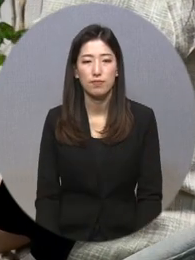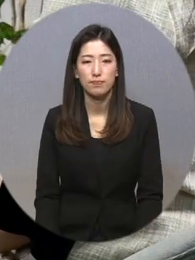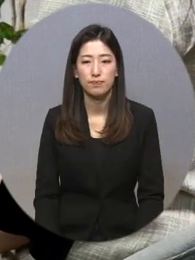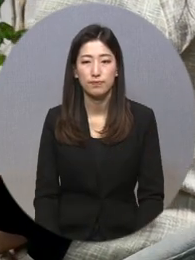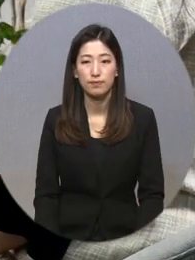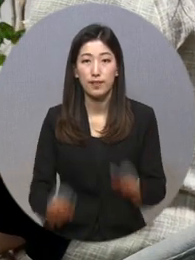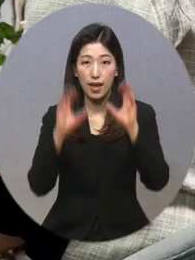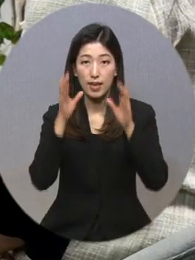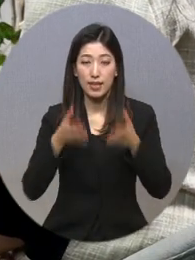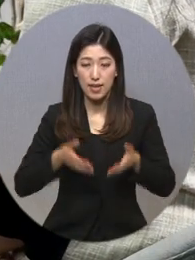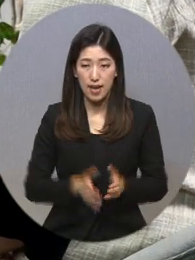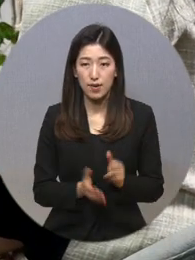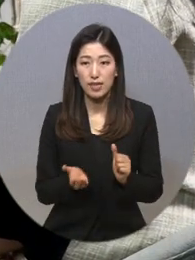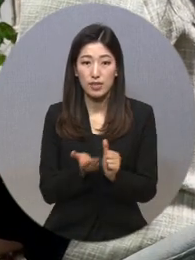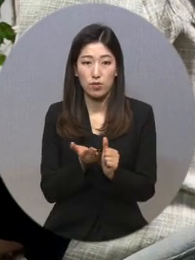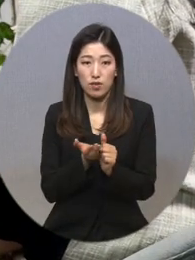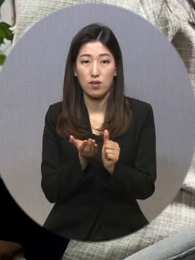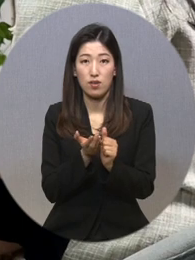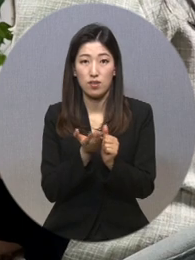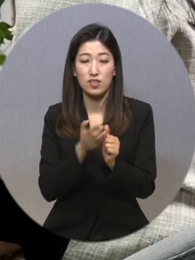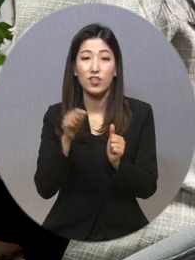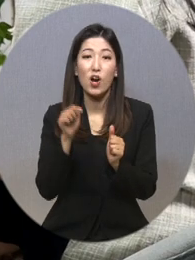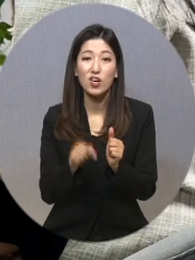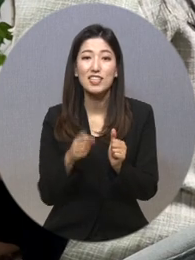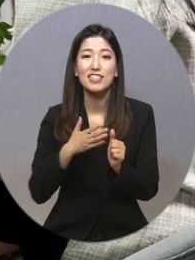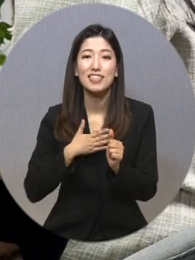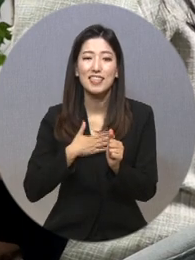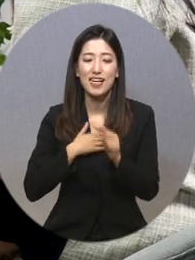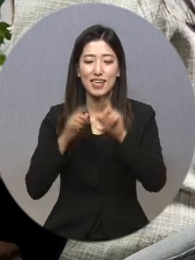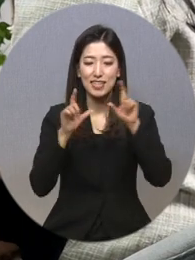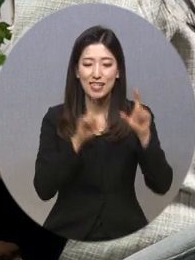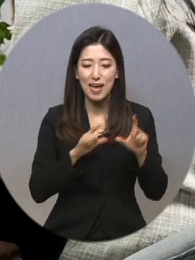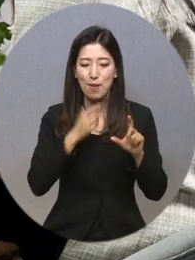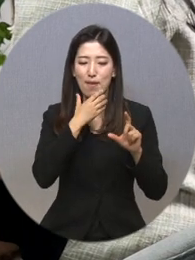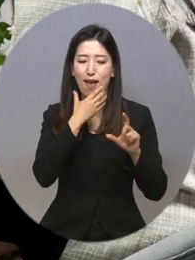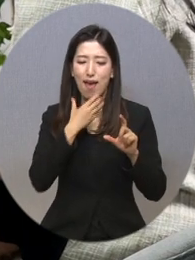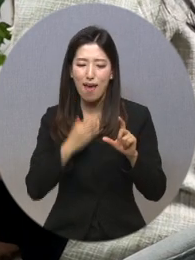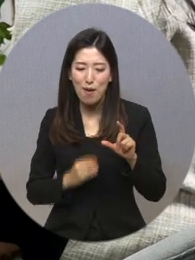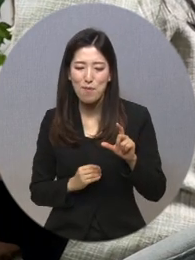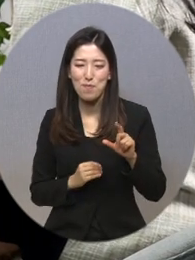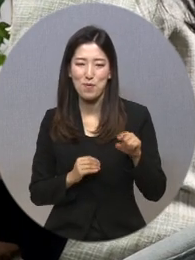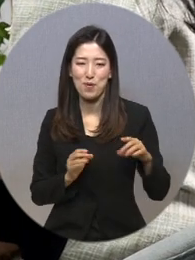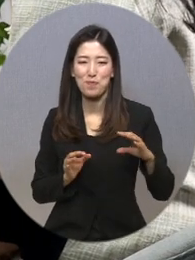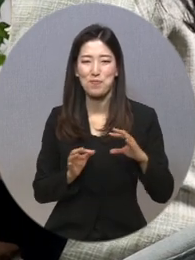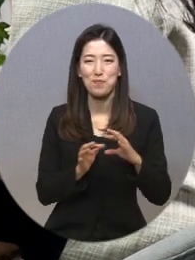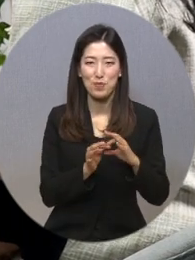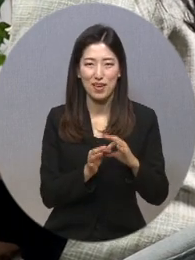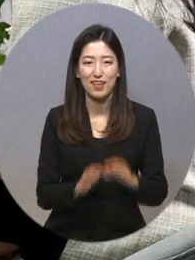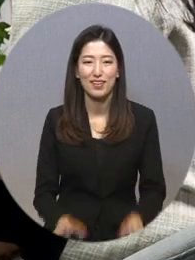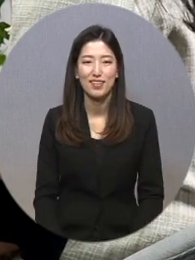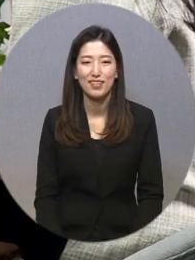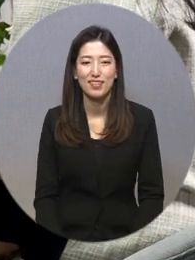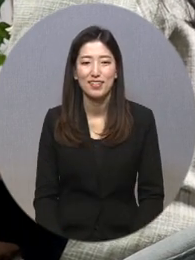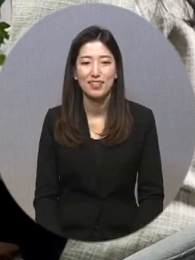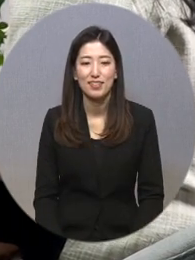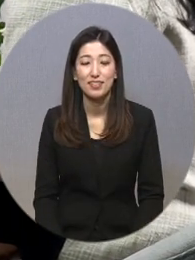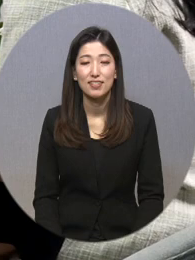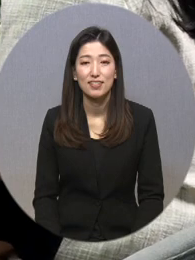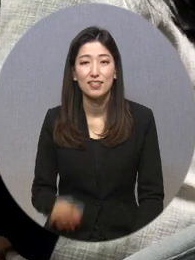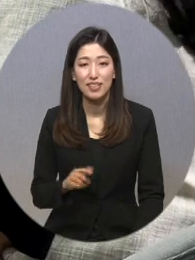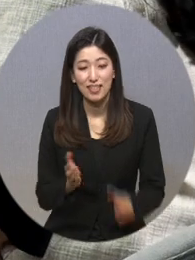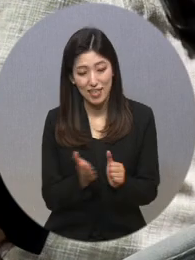아이를 낳아서 키우는 것이 내 삶의 행복에 그리고 네. 이세를 같이 키우는